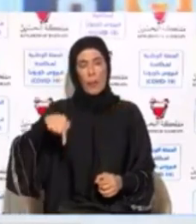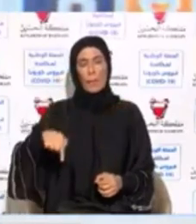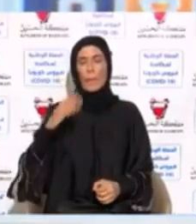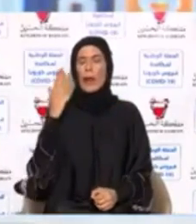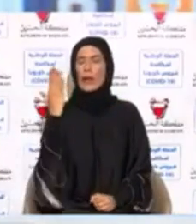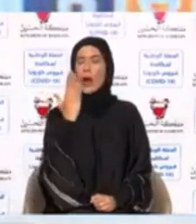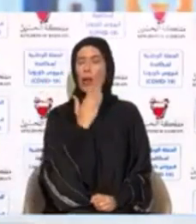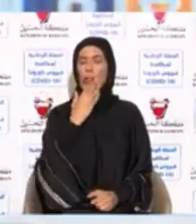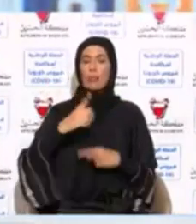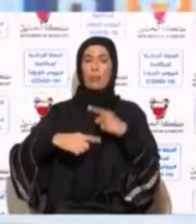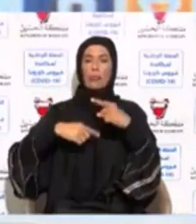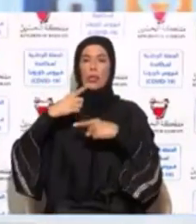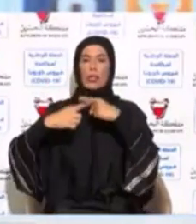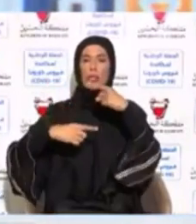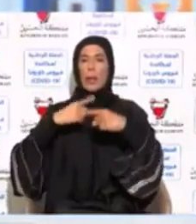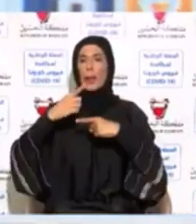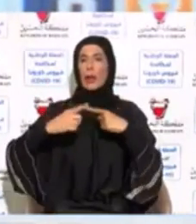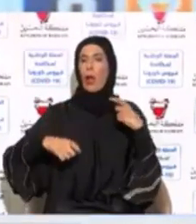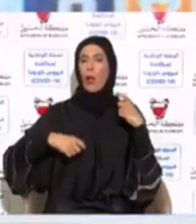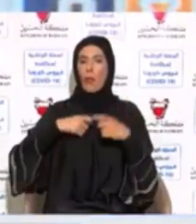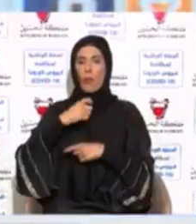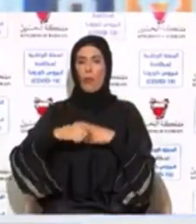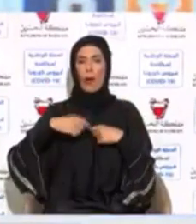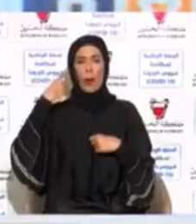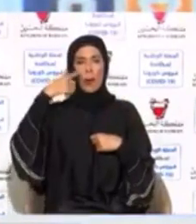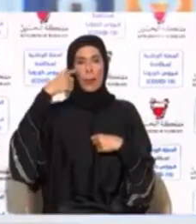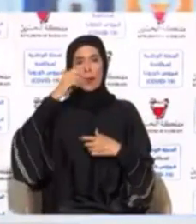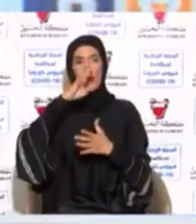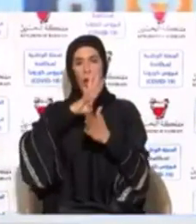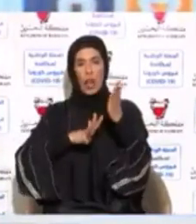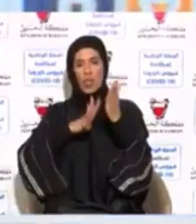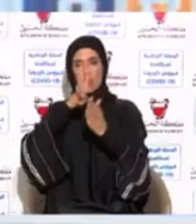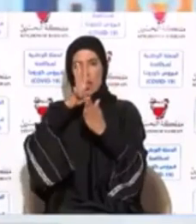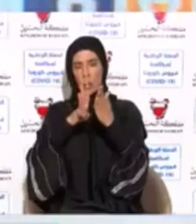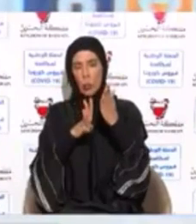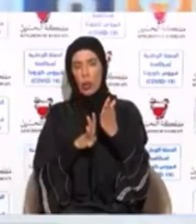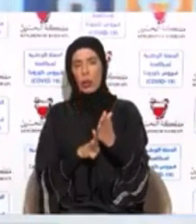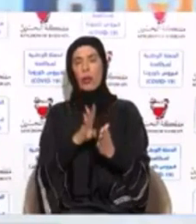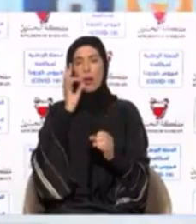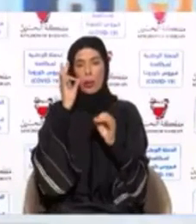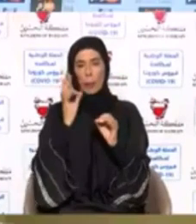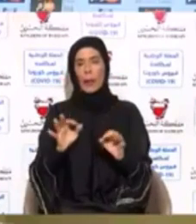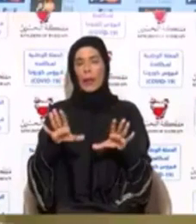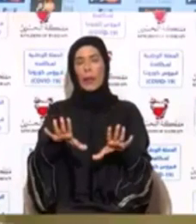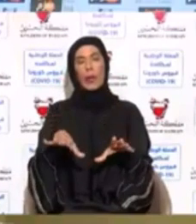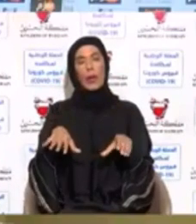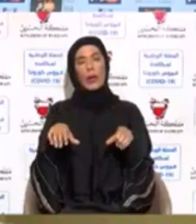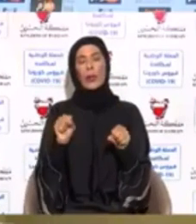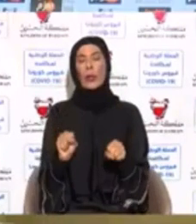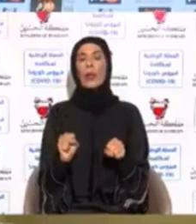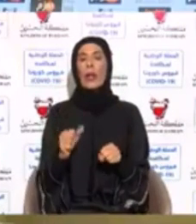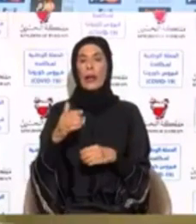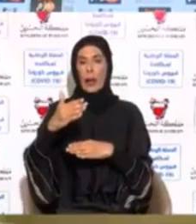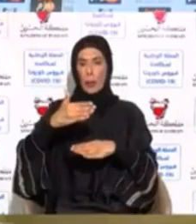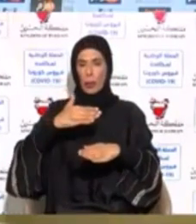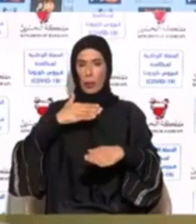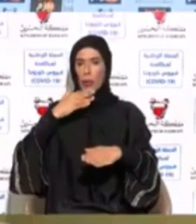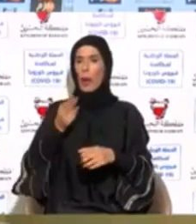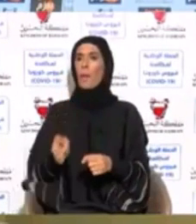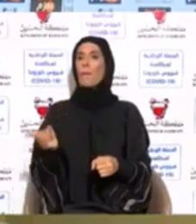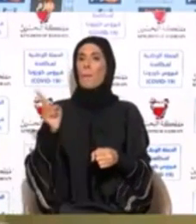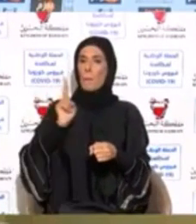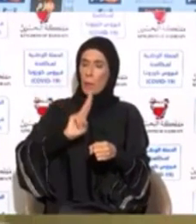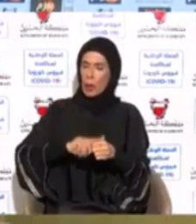الحكومية. ستستمر هذه الفحوصات وفق جدول زمني محدد بحيث يتم الانتهاء منها قبل